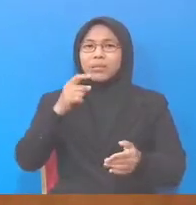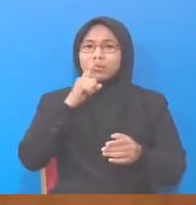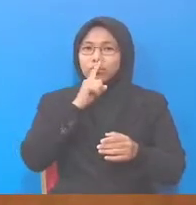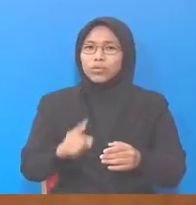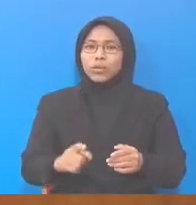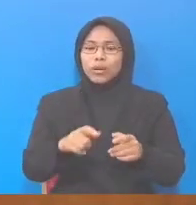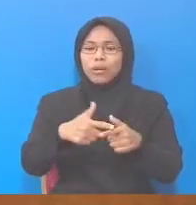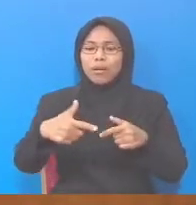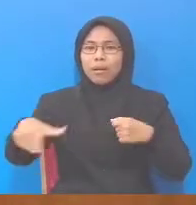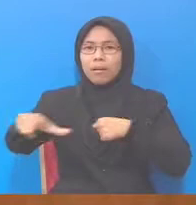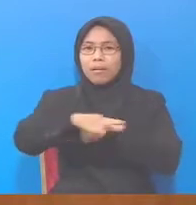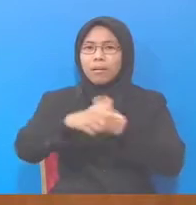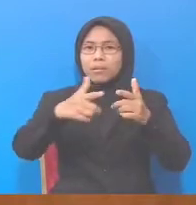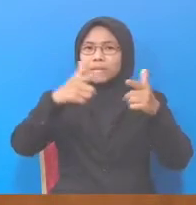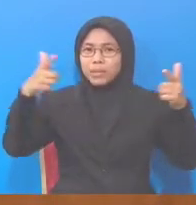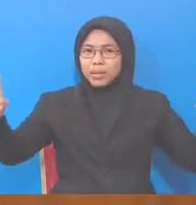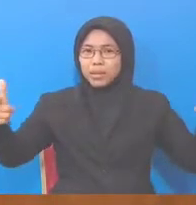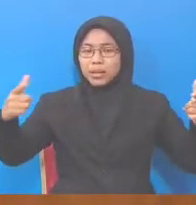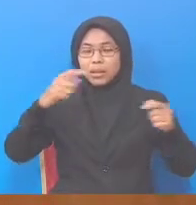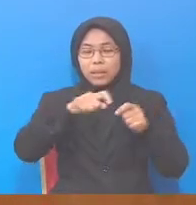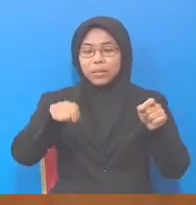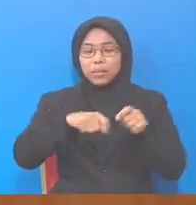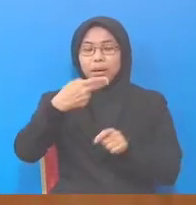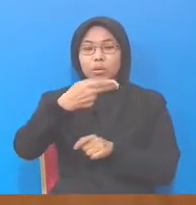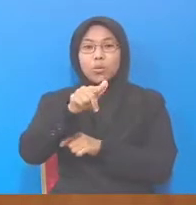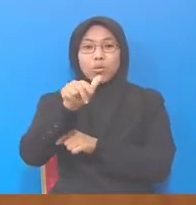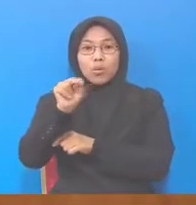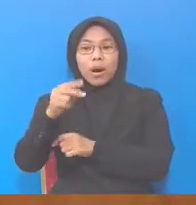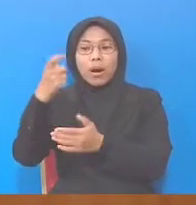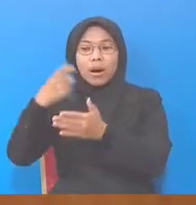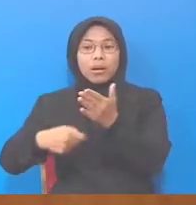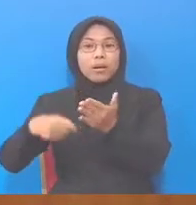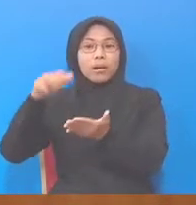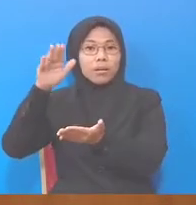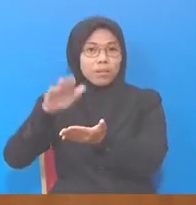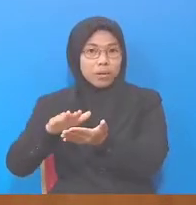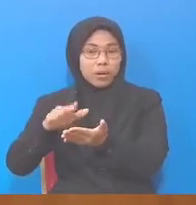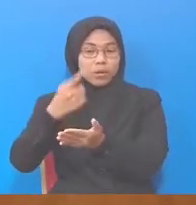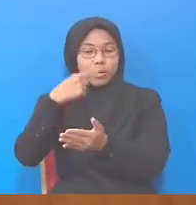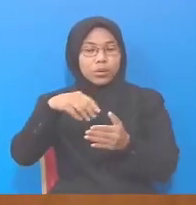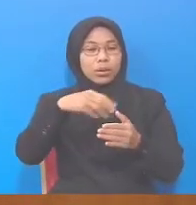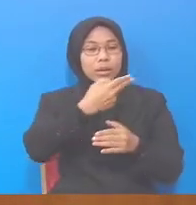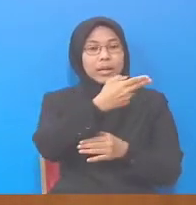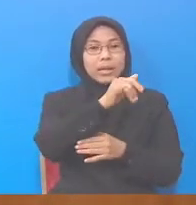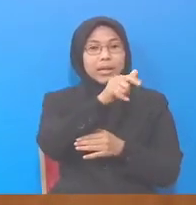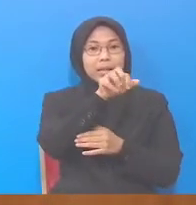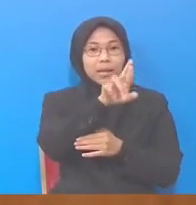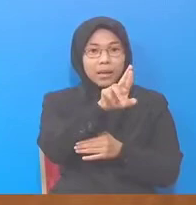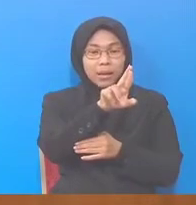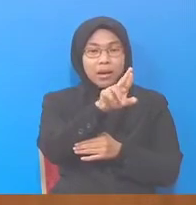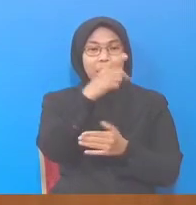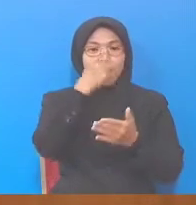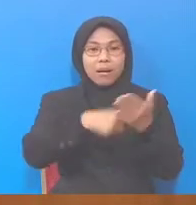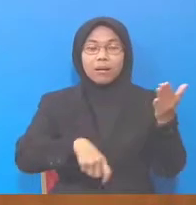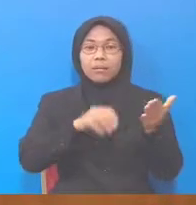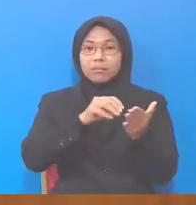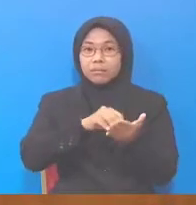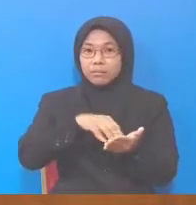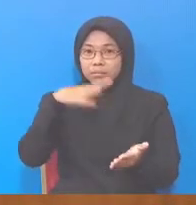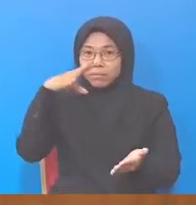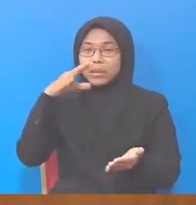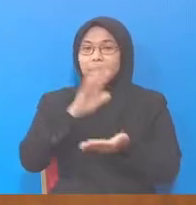besar dimana di peringkat huluan harga rendah peringkat hiliran harga begitu tinggi